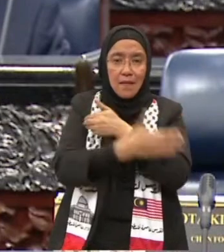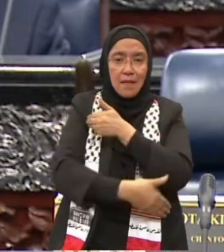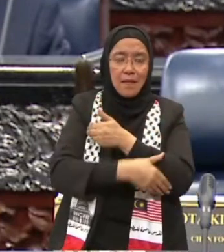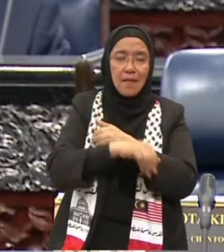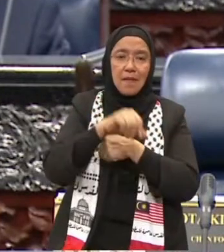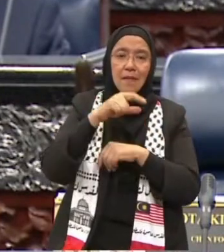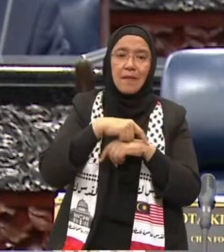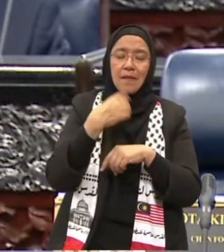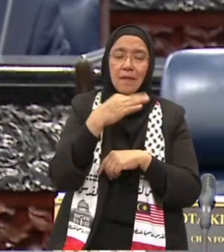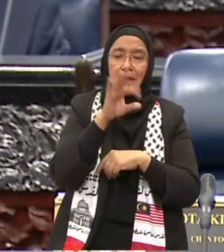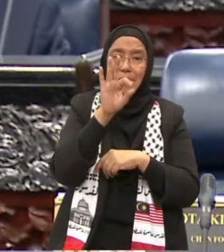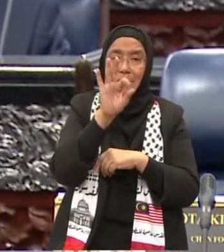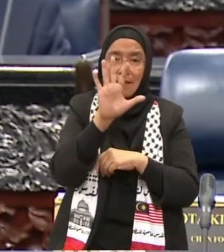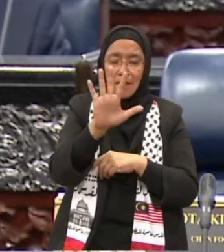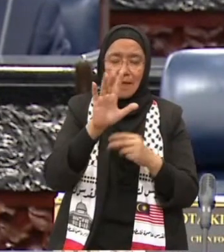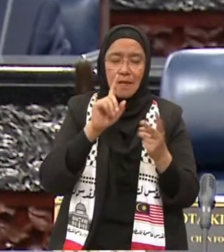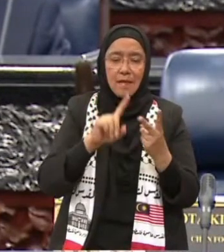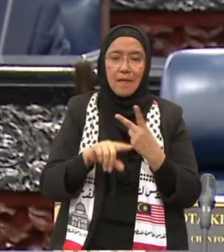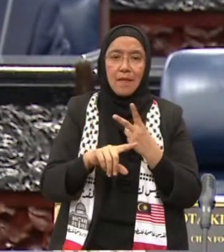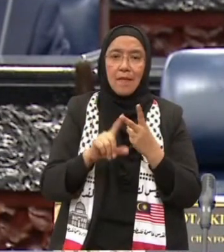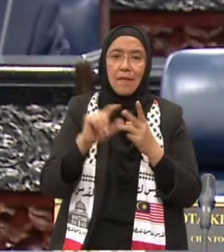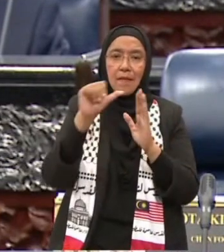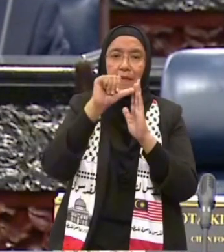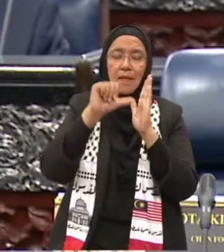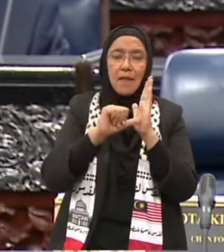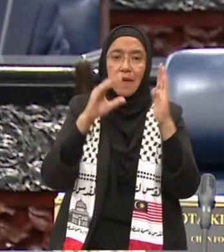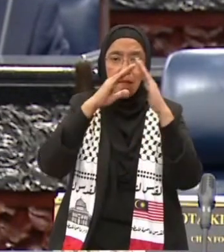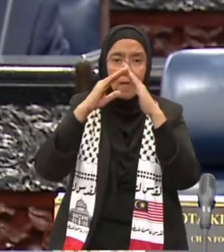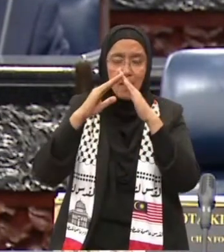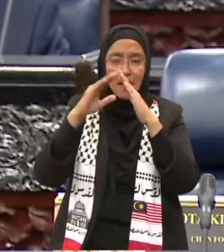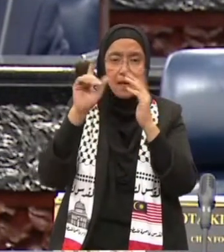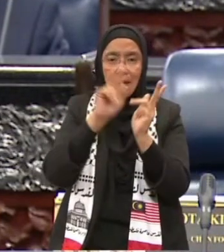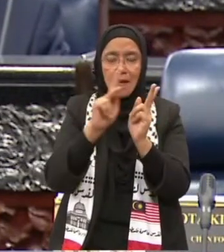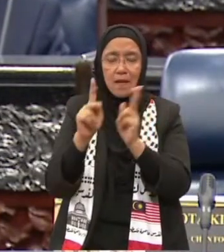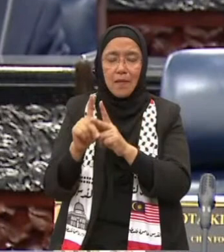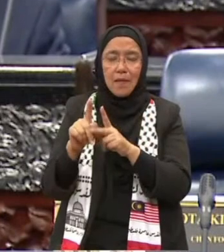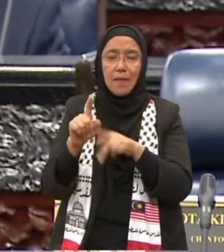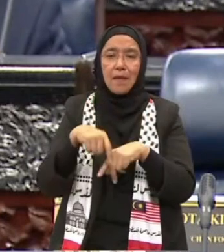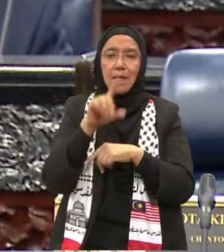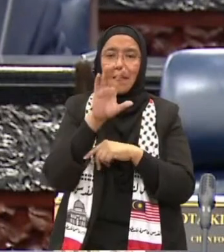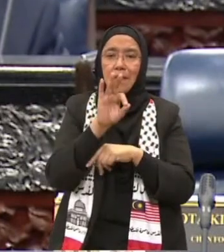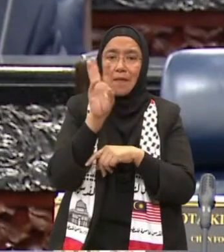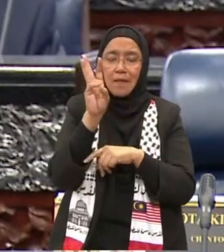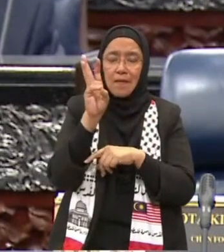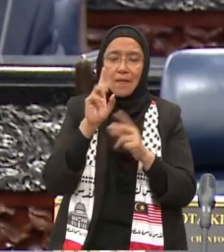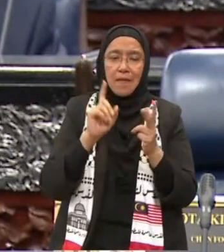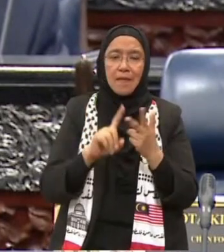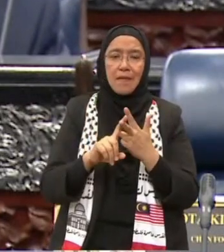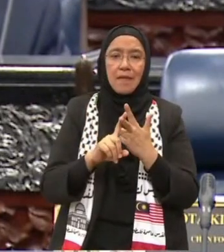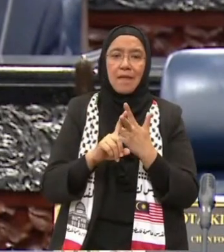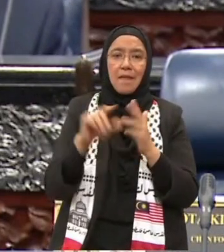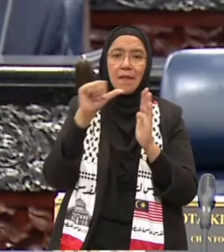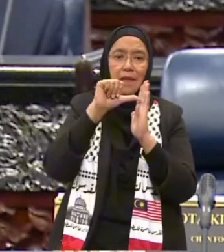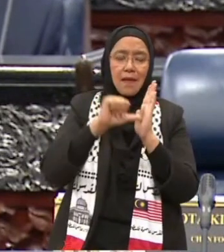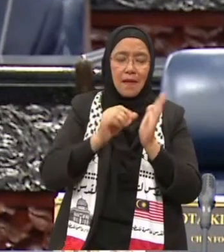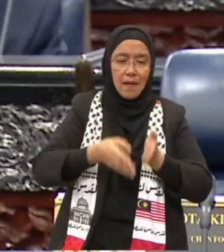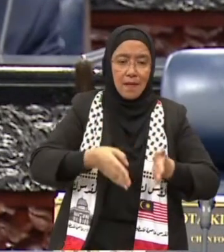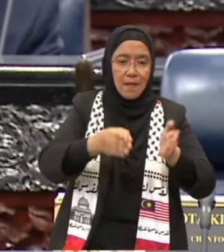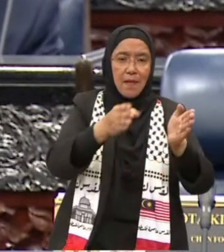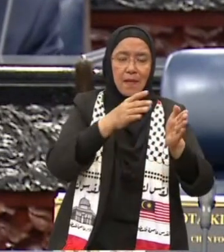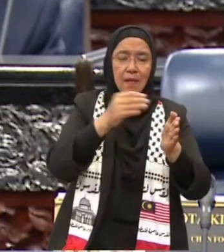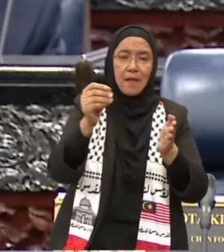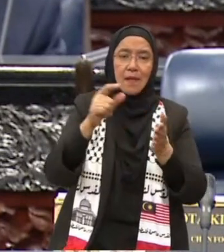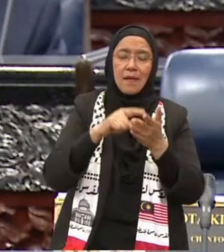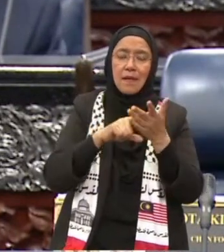Akta Perancangan Bandar dan Desa 1976, Akta Jalan Parit dan Bangunan 1974, Akta Hak Milik